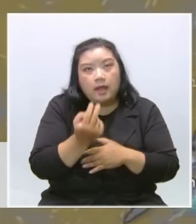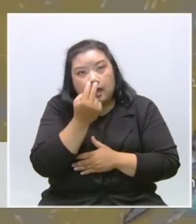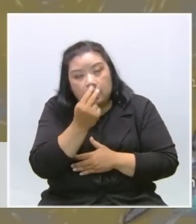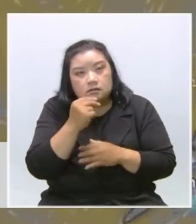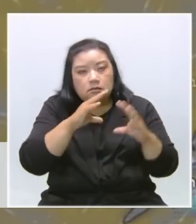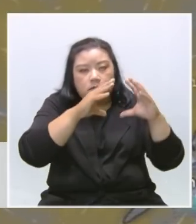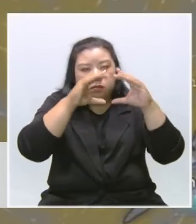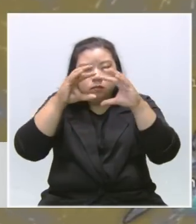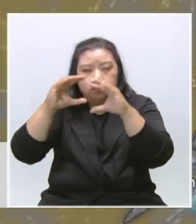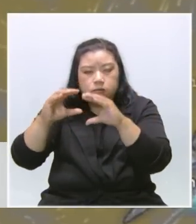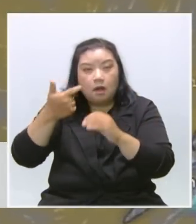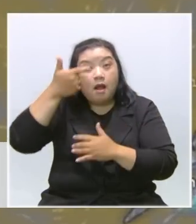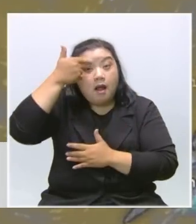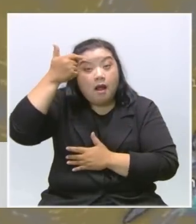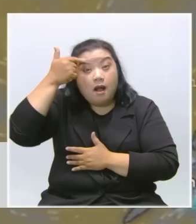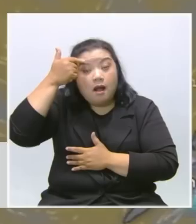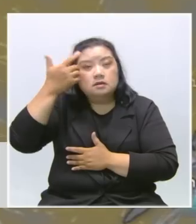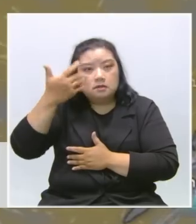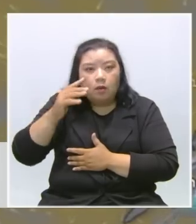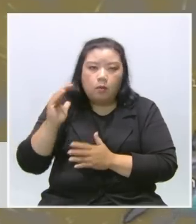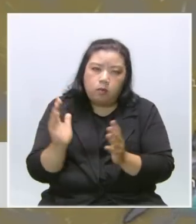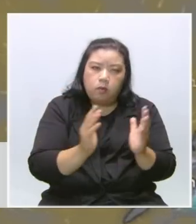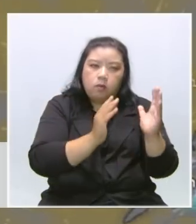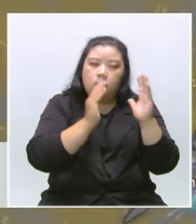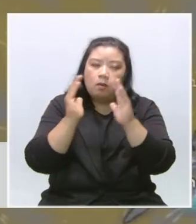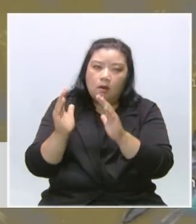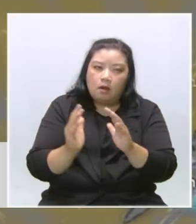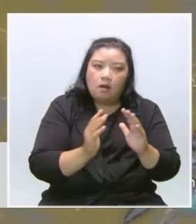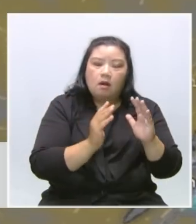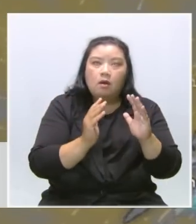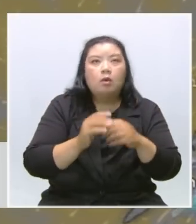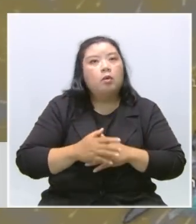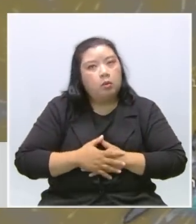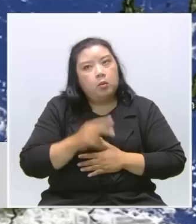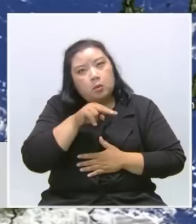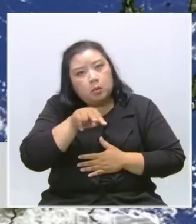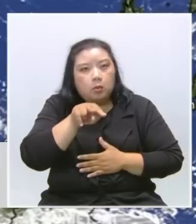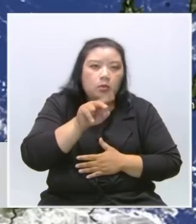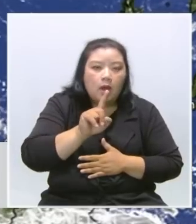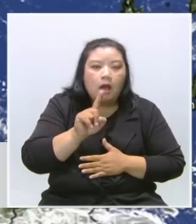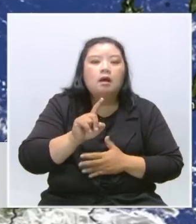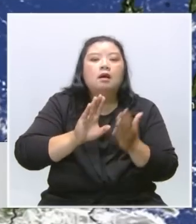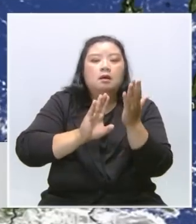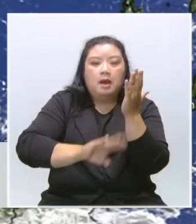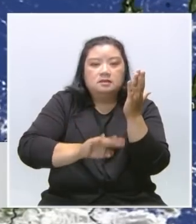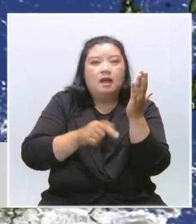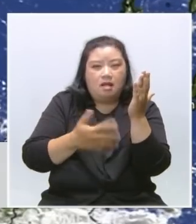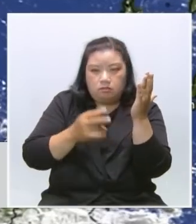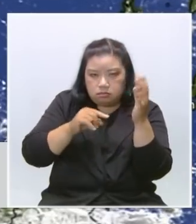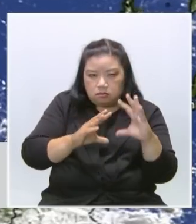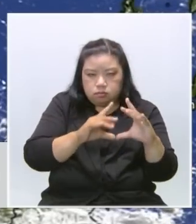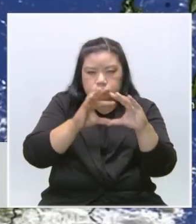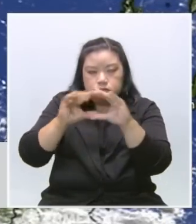ฝนแล้วก็เรื่ของลมมาแล้วเมกฝนฟาขนองปกครหภอีสานตอนร่างแลวเรีบรอยแล้ว